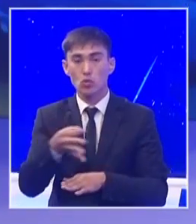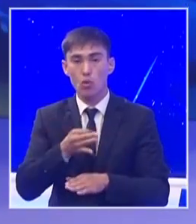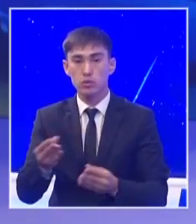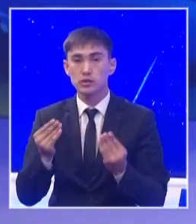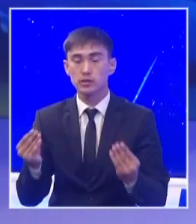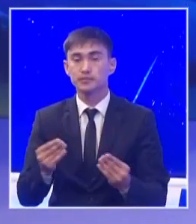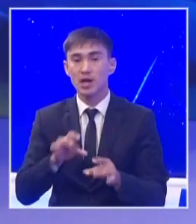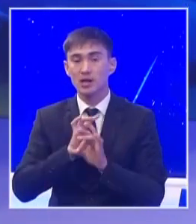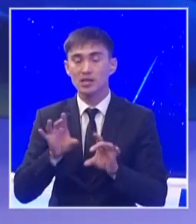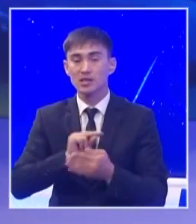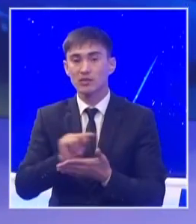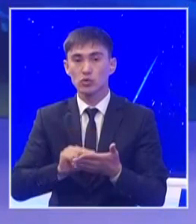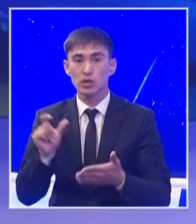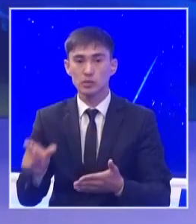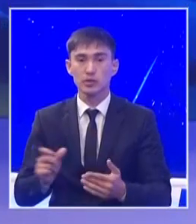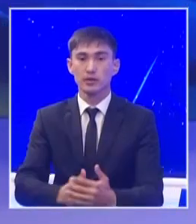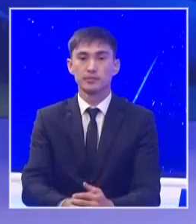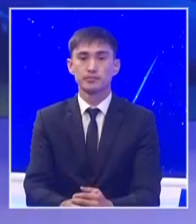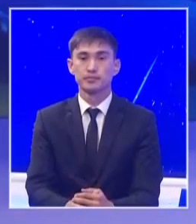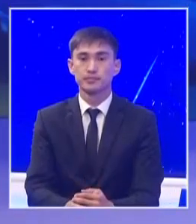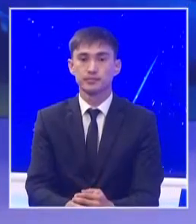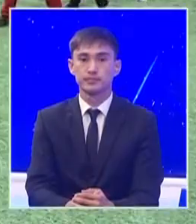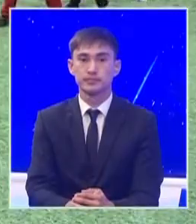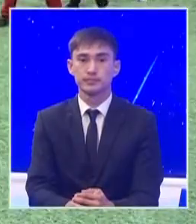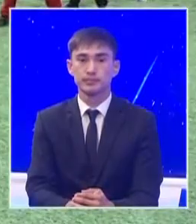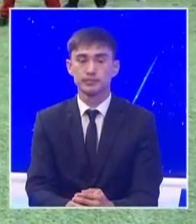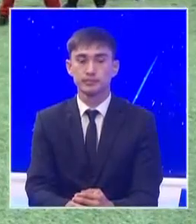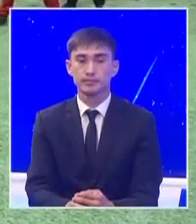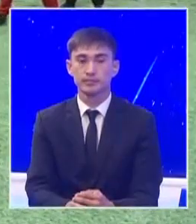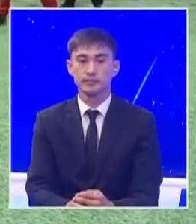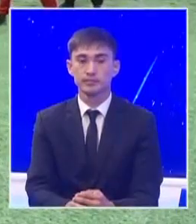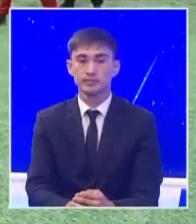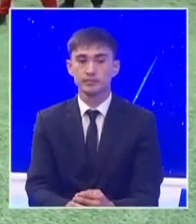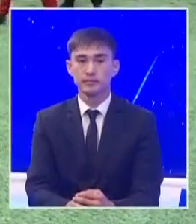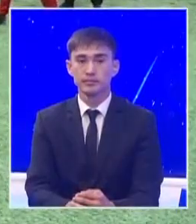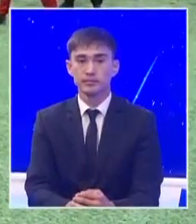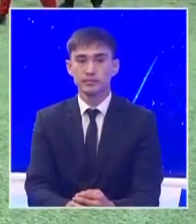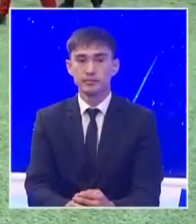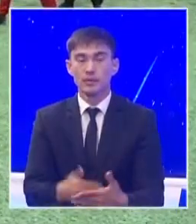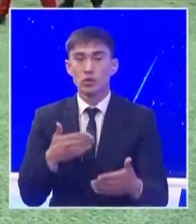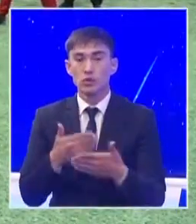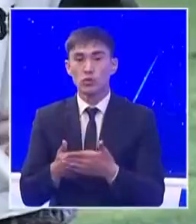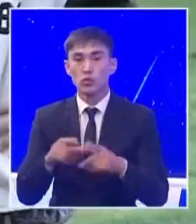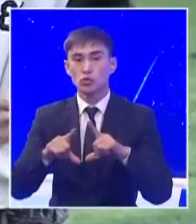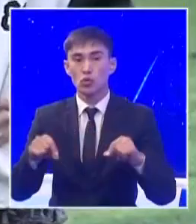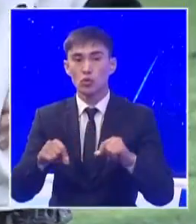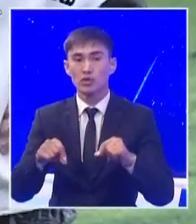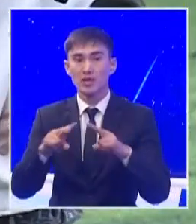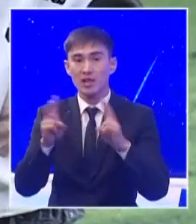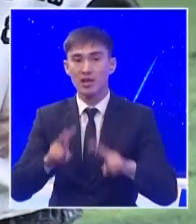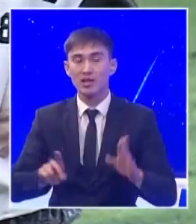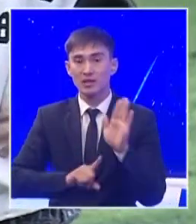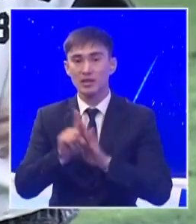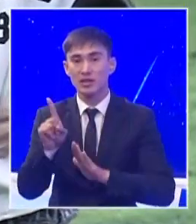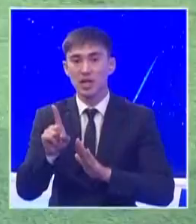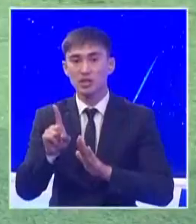Алматинской области, рассказывает Гульдана Амирова. Пришкольные лагеря начали свою работу с 26